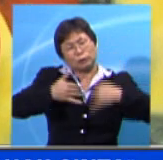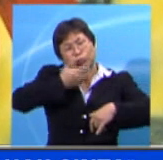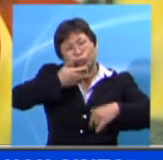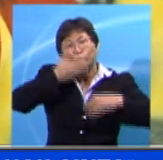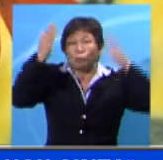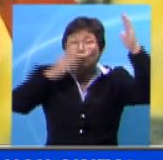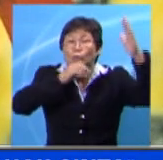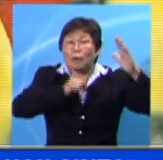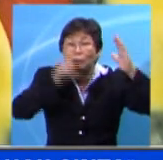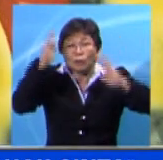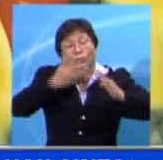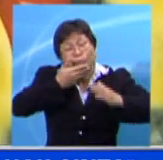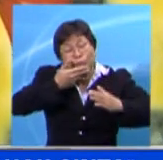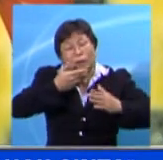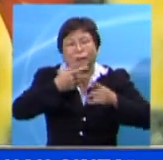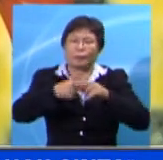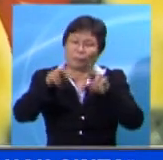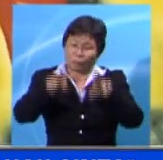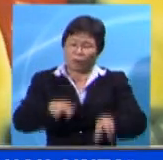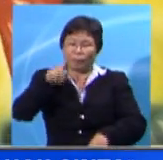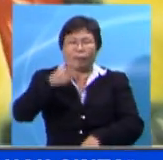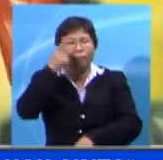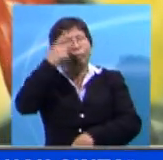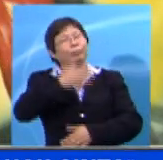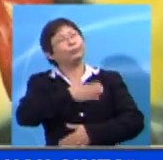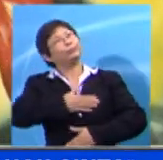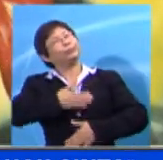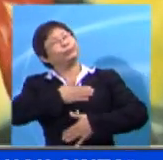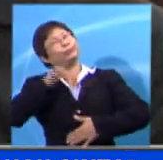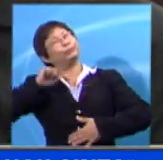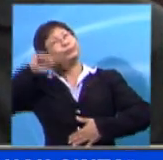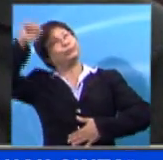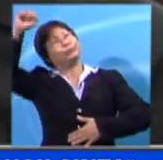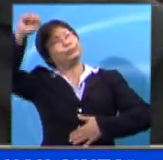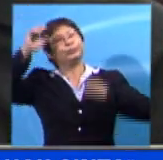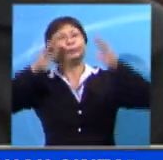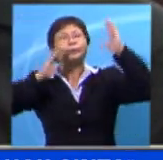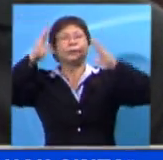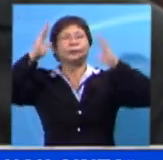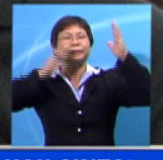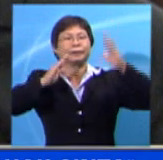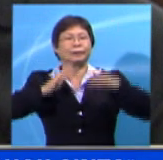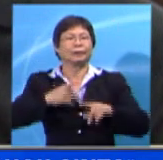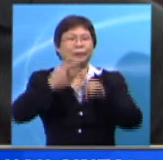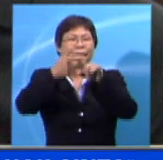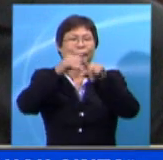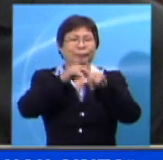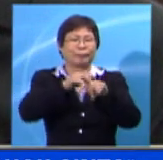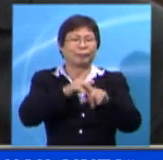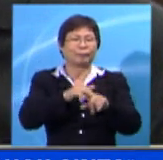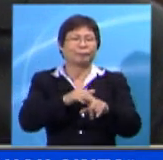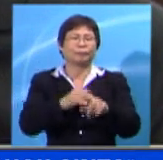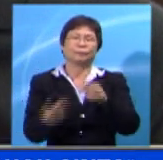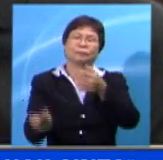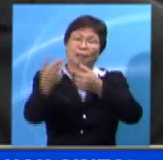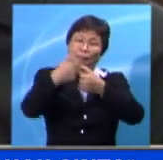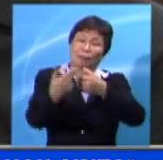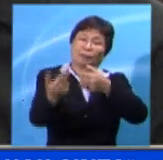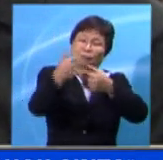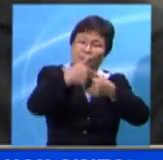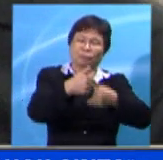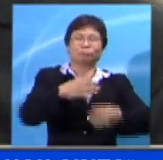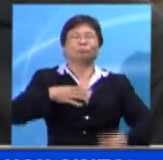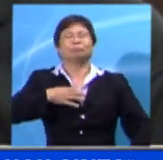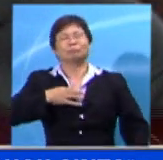muda tetapi rakyat perlu memahami penghayatan kemerdekaan negara nampaknya daripada itu yang terlibat adalah secara